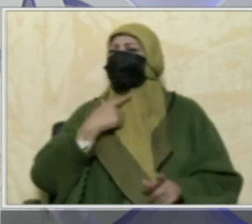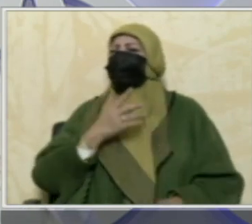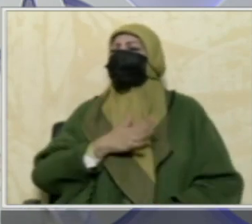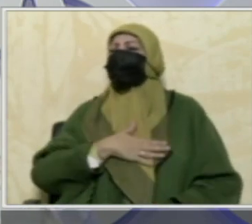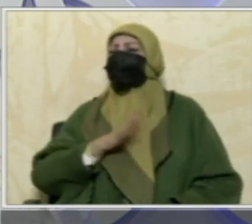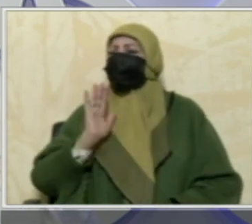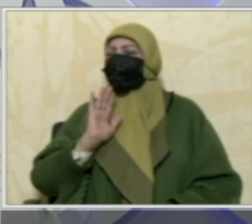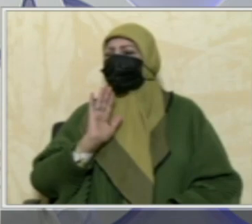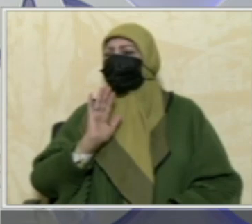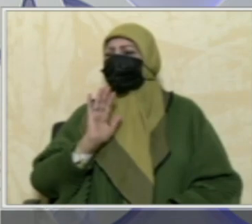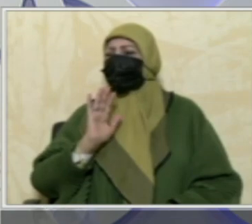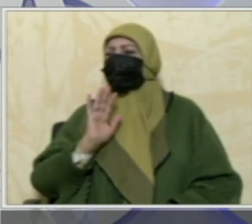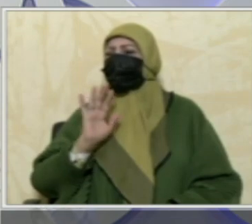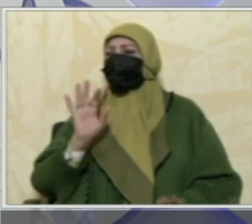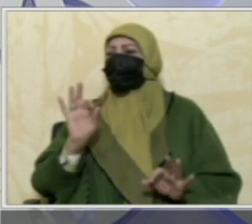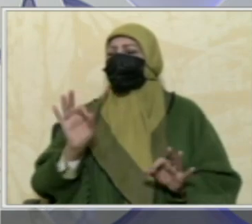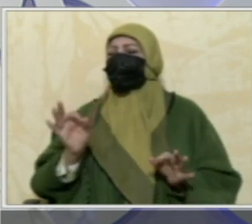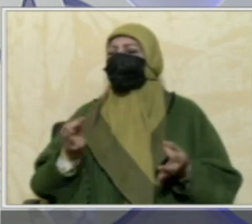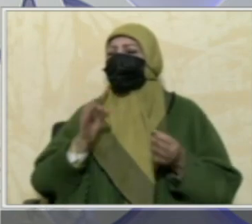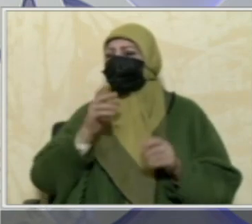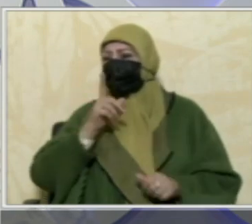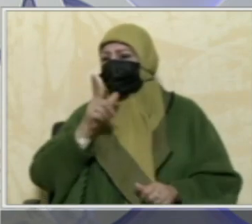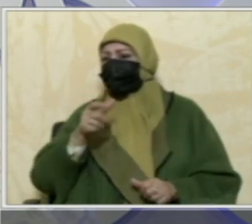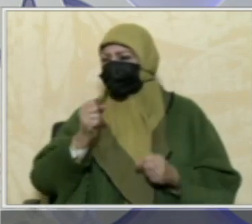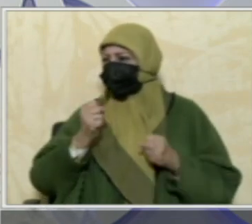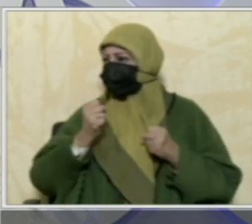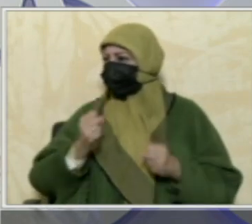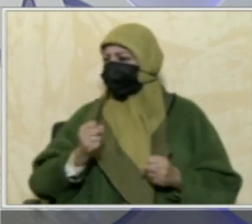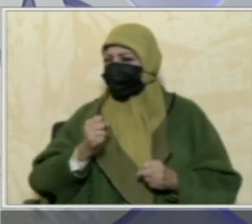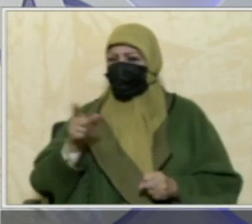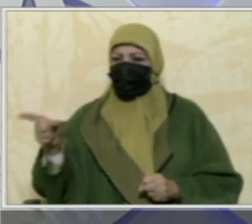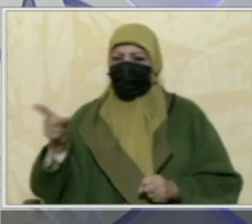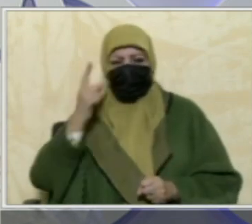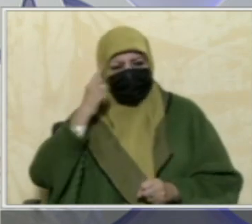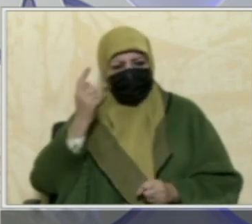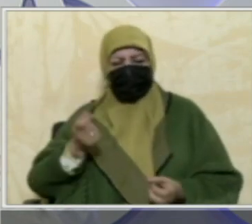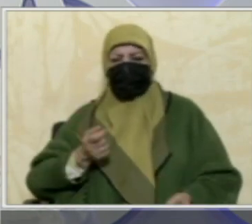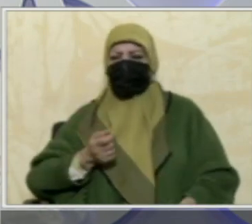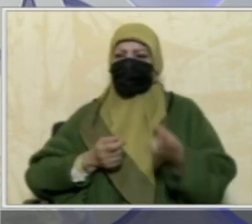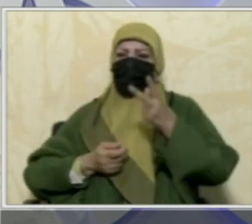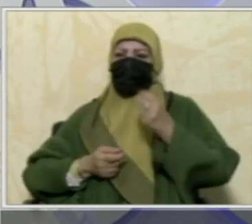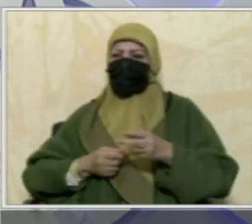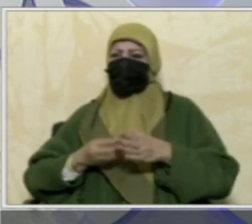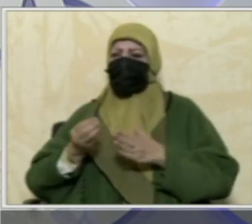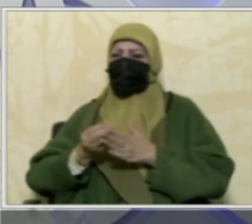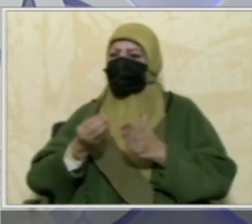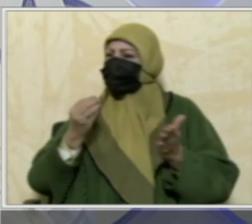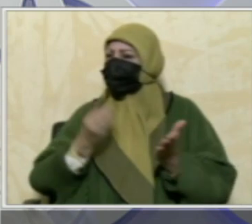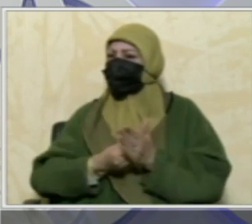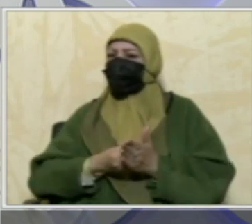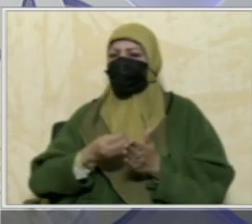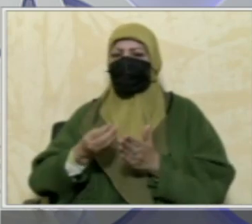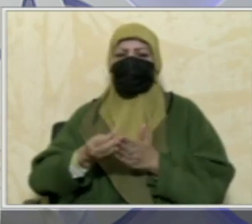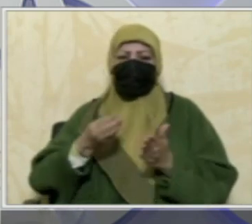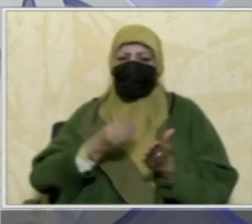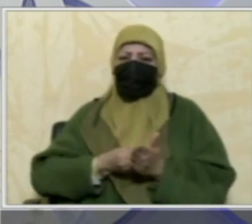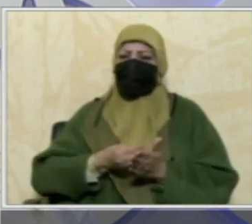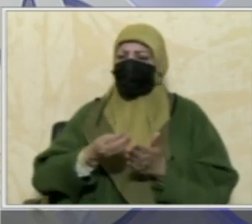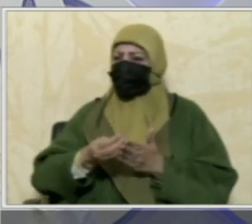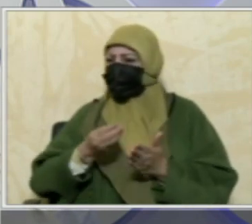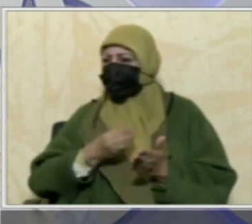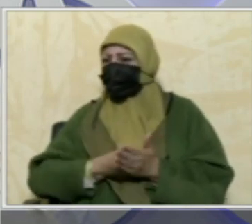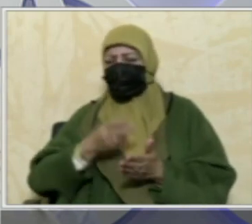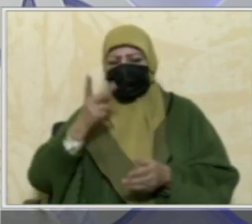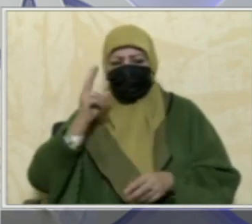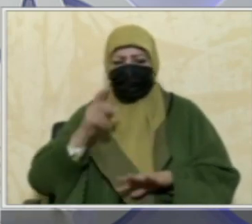المتشدد اليوم الذين يقولون يحرم الاخذ من الشعر في عشره ذي الحجه ويحرم